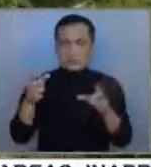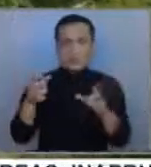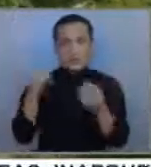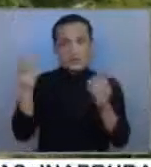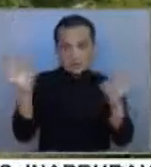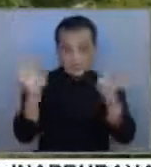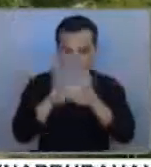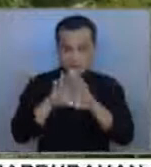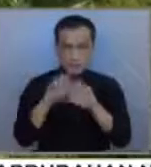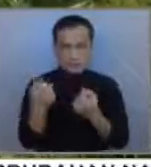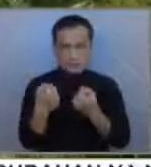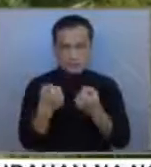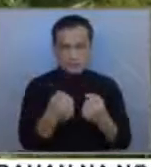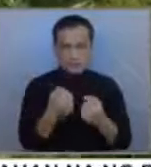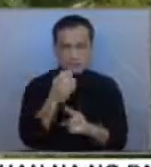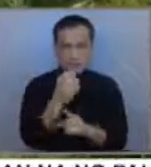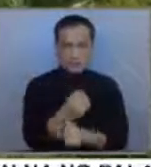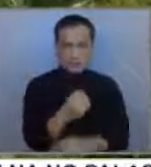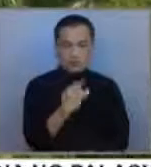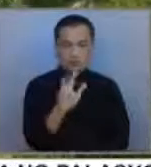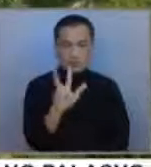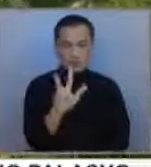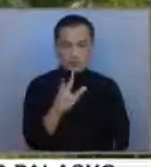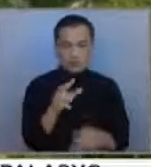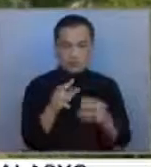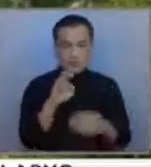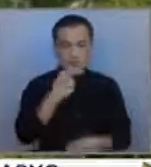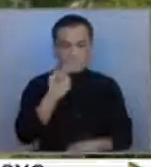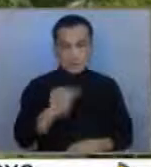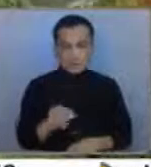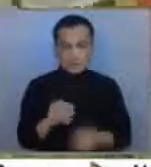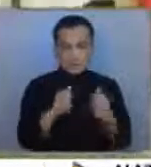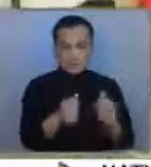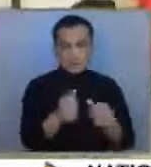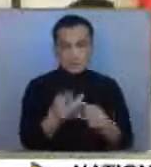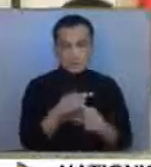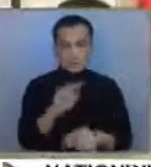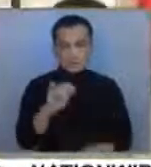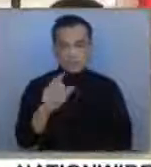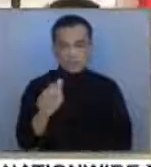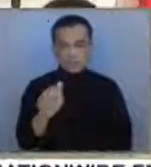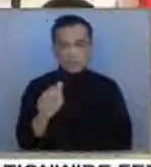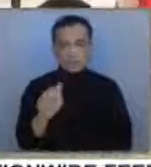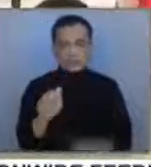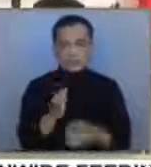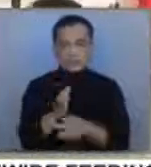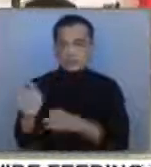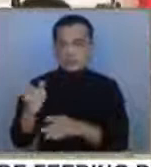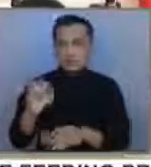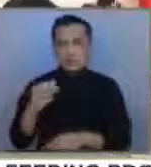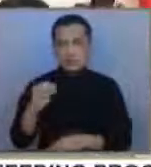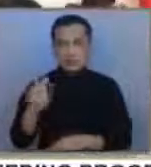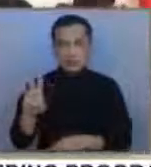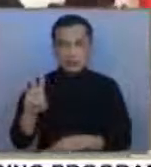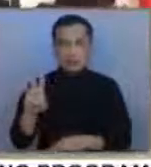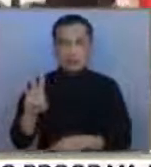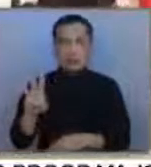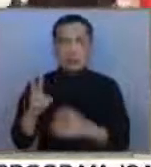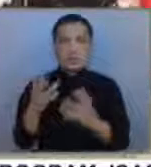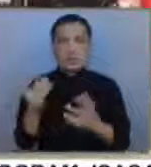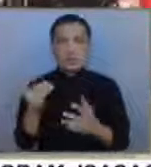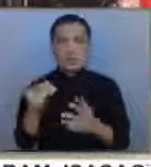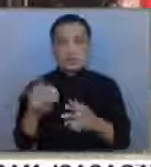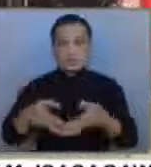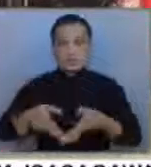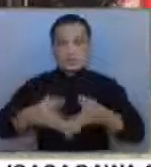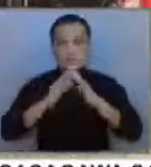sa October 3 ang Meralco Avenue magmula sa estansya hanggang sa Shaw Boulevard. Sisimula na kasing itayo dito ang isa sa mga